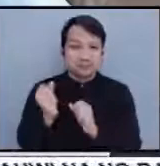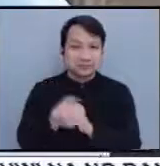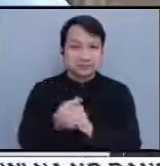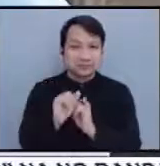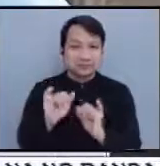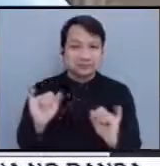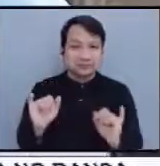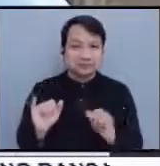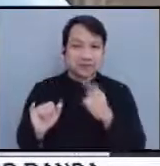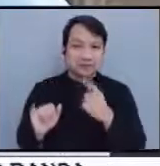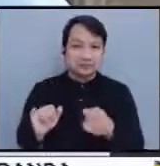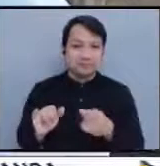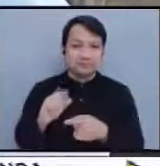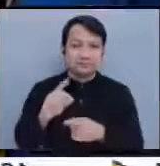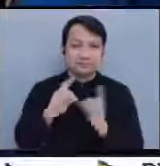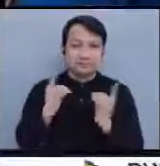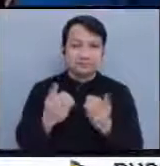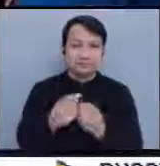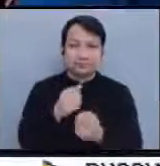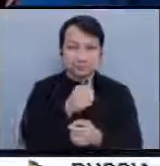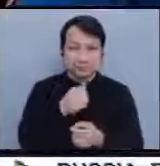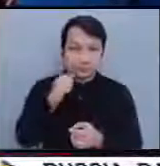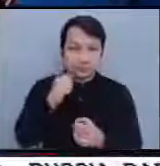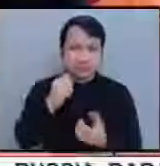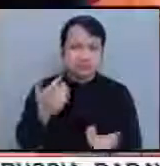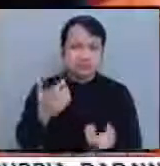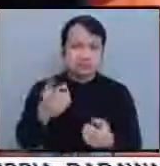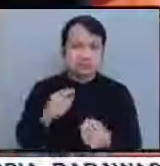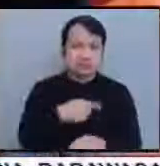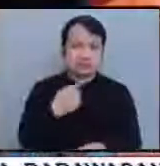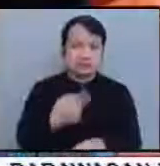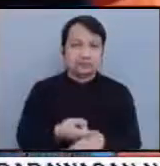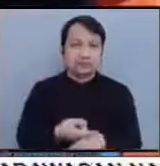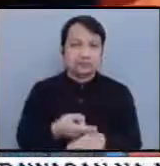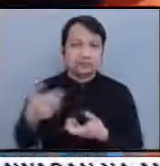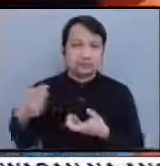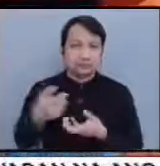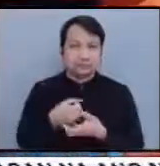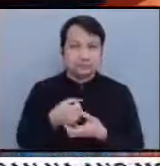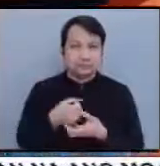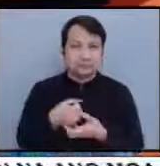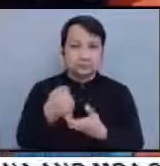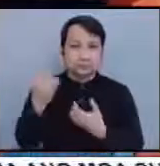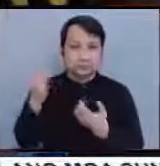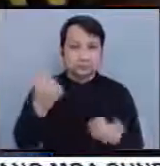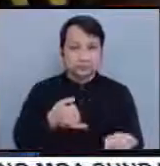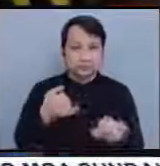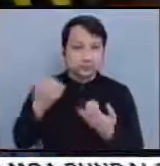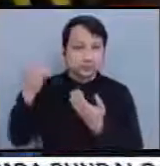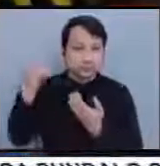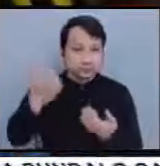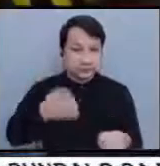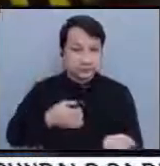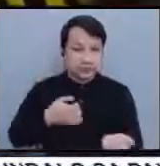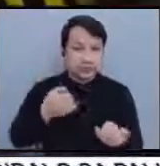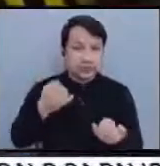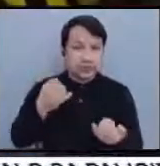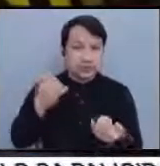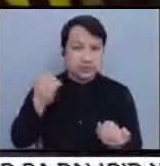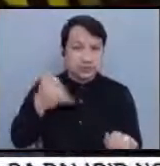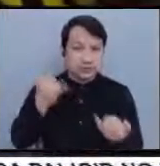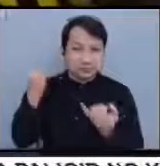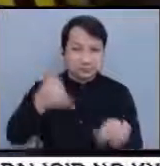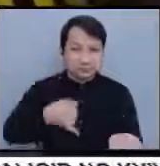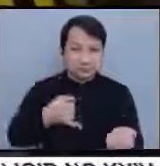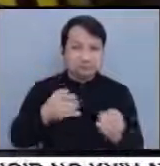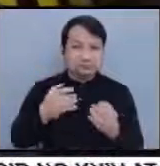sa Department of Agriculture, wala silang kapangyarihan para mangumpiska ng mga imported smuggled agricultural products. Pero mahigpit